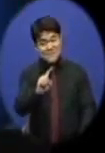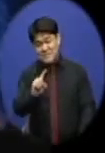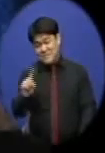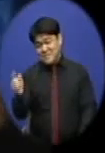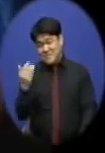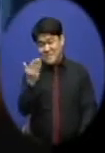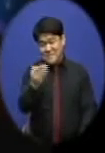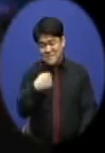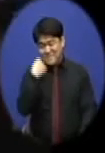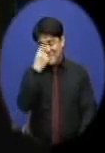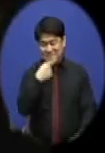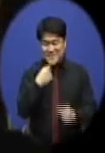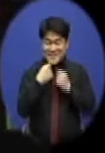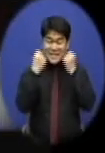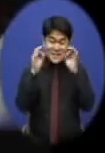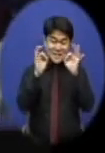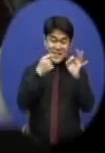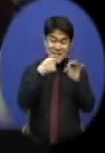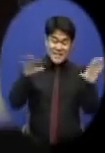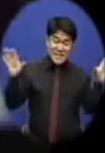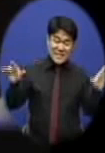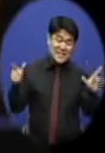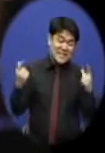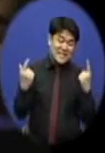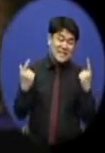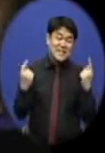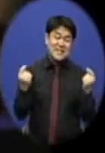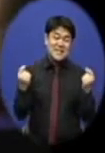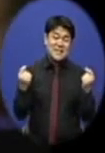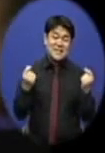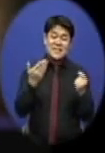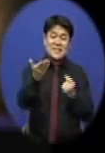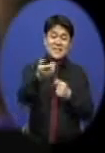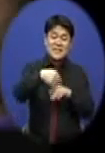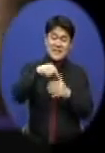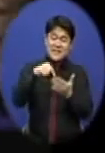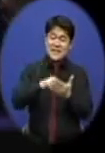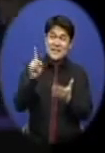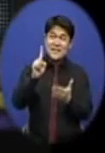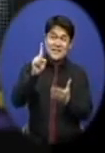천사 같은 미소로 선녀 같은 마음으로